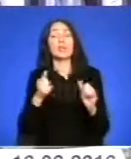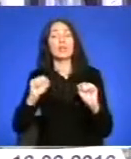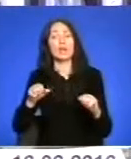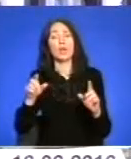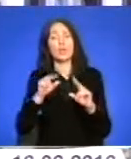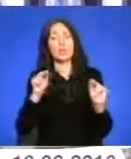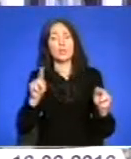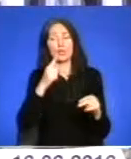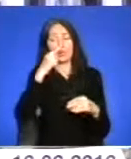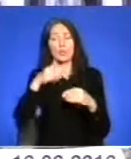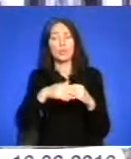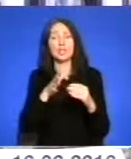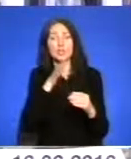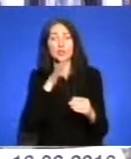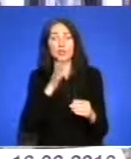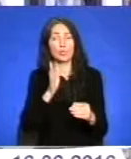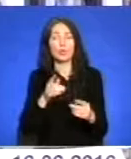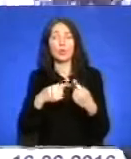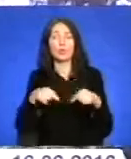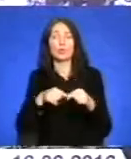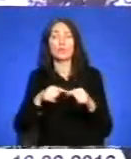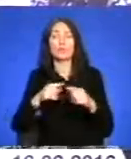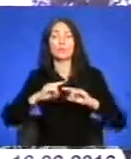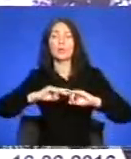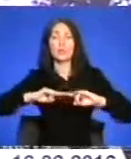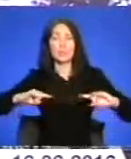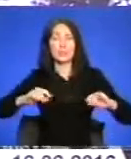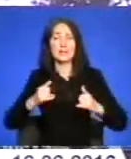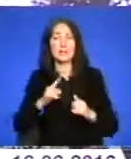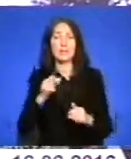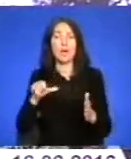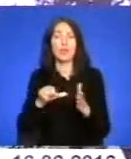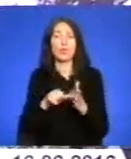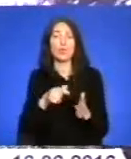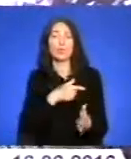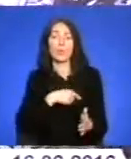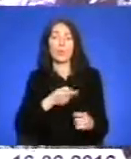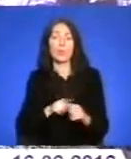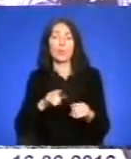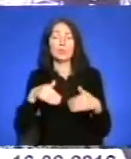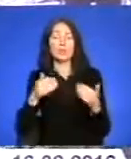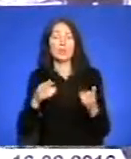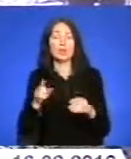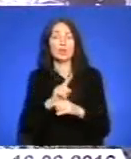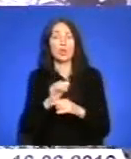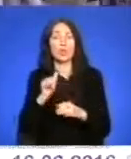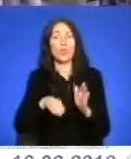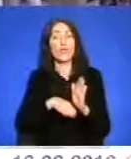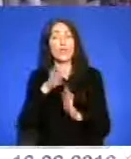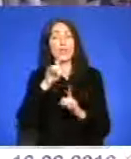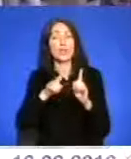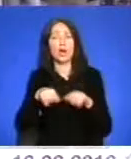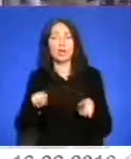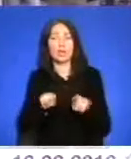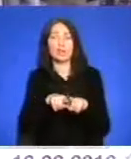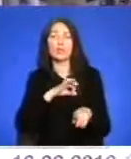що найближчим часом буде організовано круглий стіл за участю депутатів, які представляють Тернопільщину у Верховній Раді, а